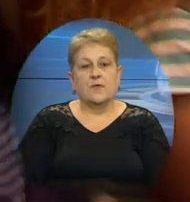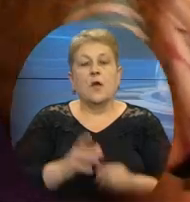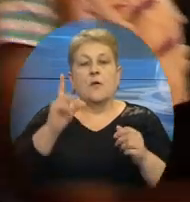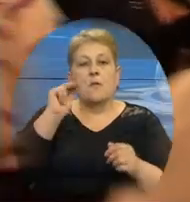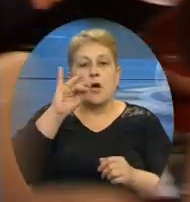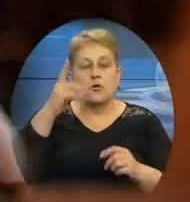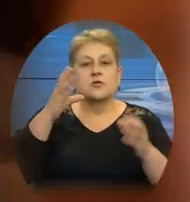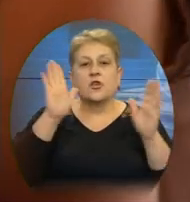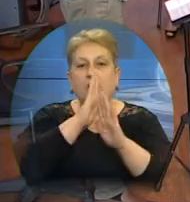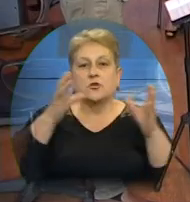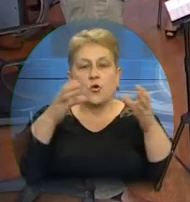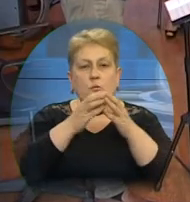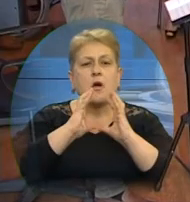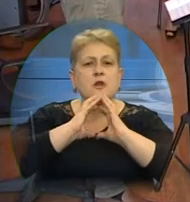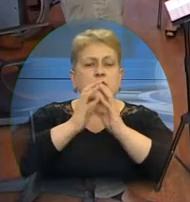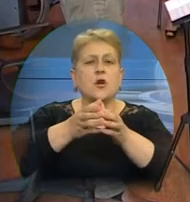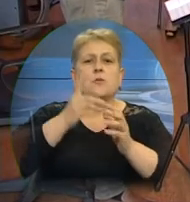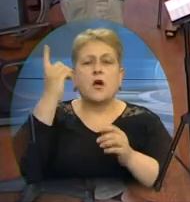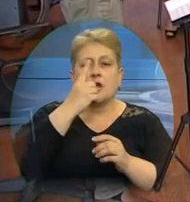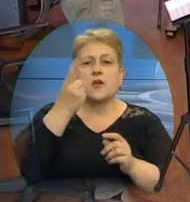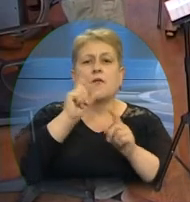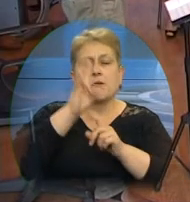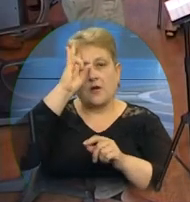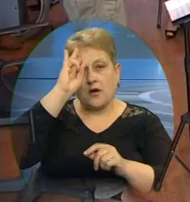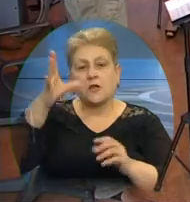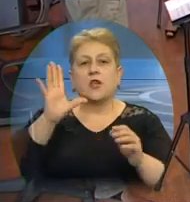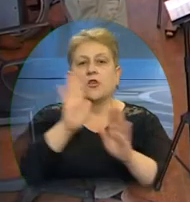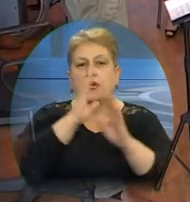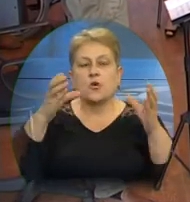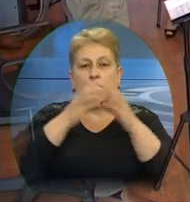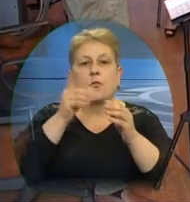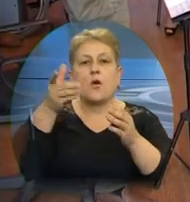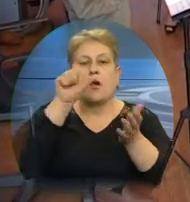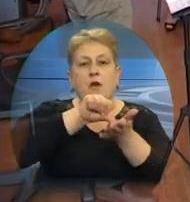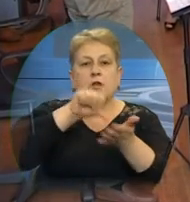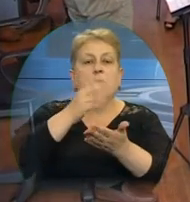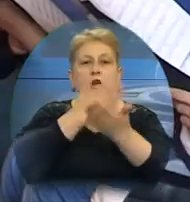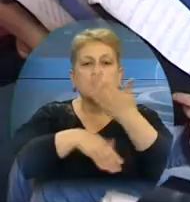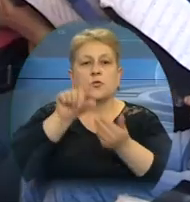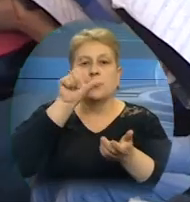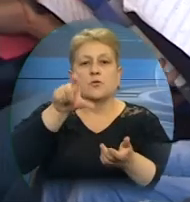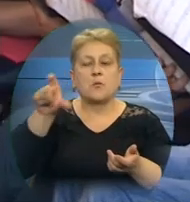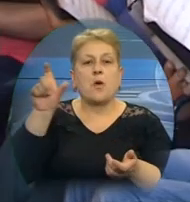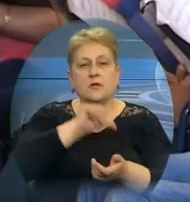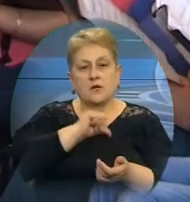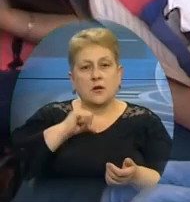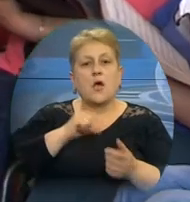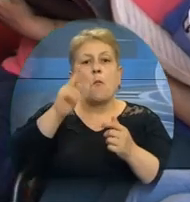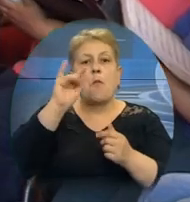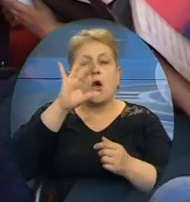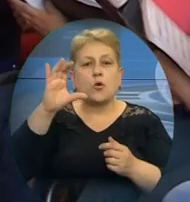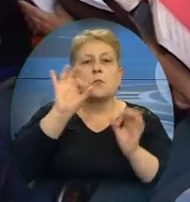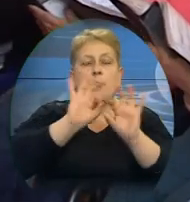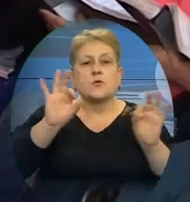Հարուս կամերային երգչախումն է աշխարհում առաջին եւ ամենահայտնի երգչախումբը, որի անդամները հաշմանդամություն ունեցող մարդիկ են։ Հարուսի